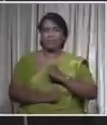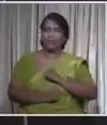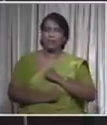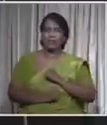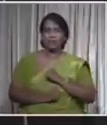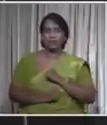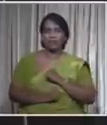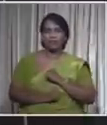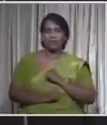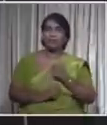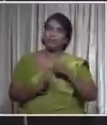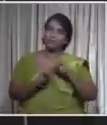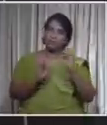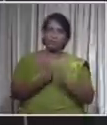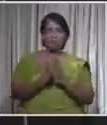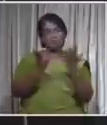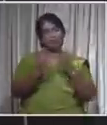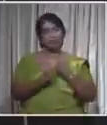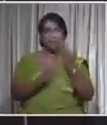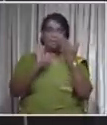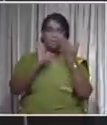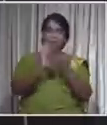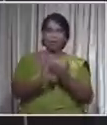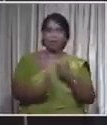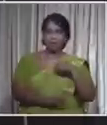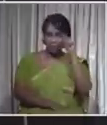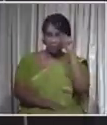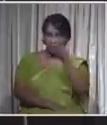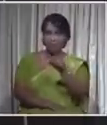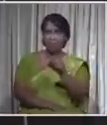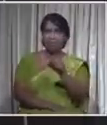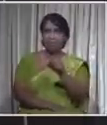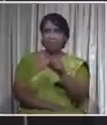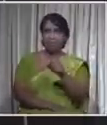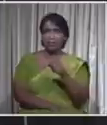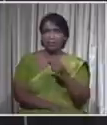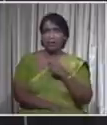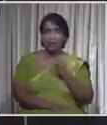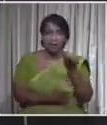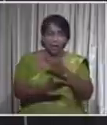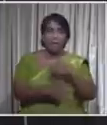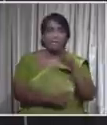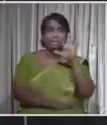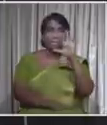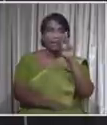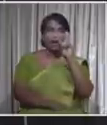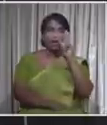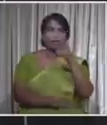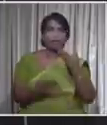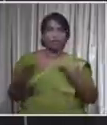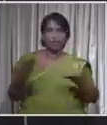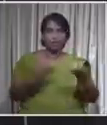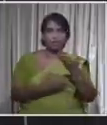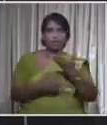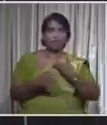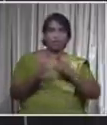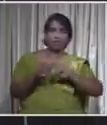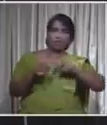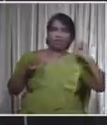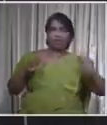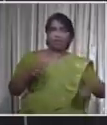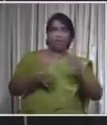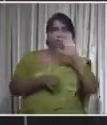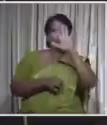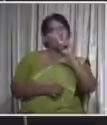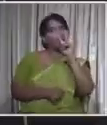මම අගමැතිකම අරගෙන පෙන්නලා මං කිව්වා සර් අපිට ඉන්නේ 53යි මාත් එක්කම මං එයා පැත්තට ගිහින් මං හිතුවේ